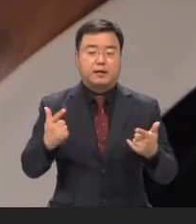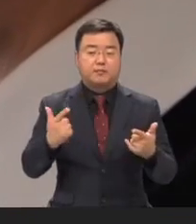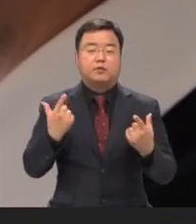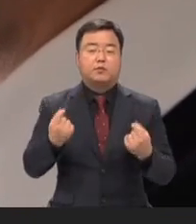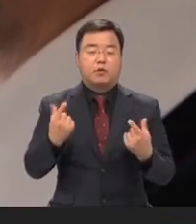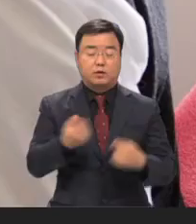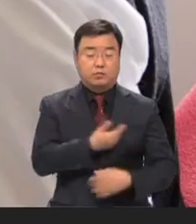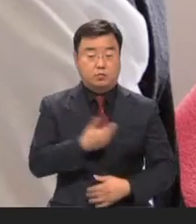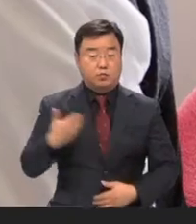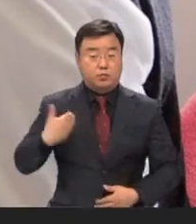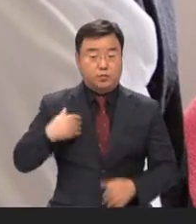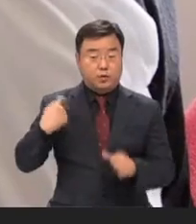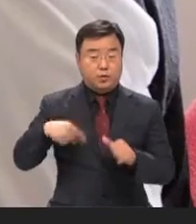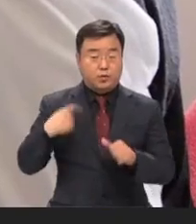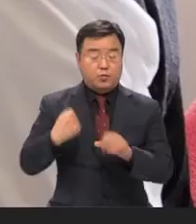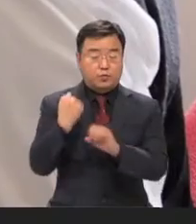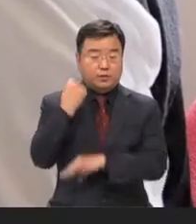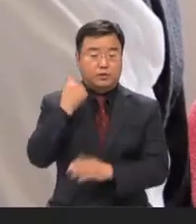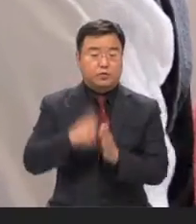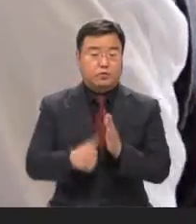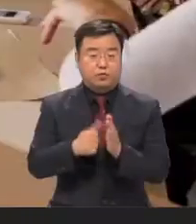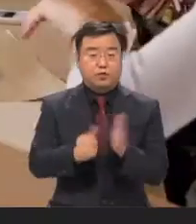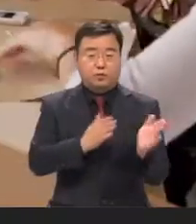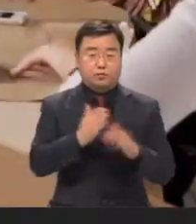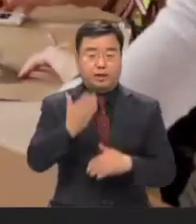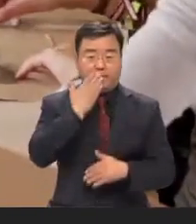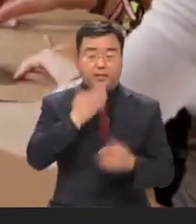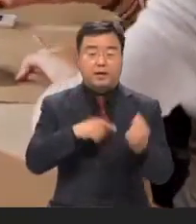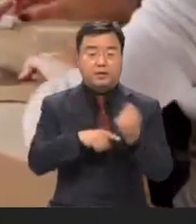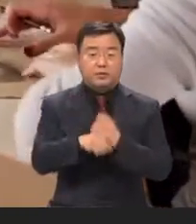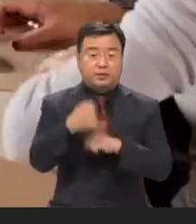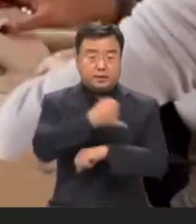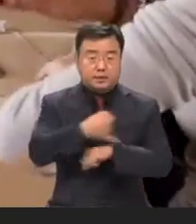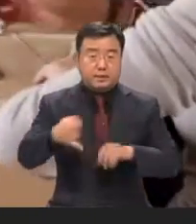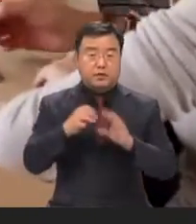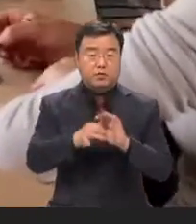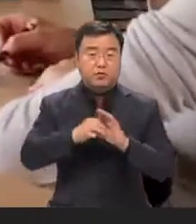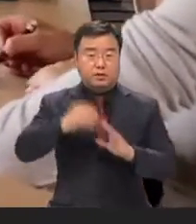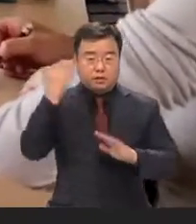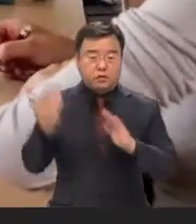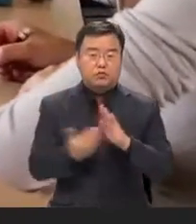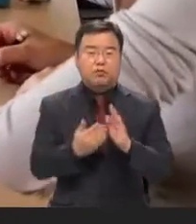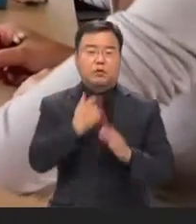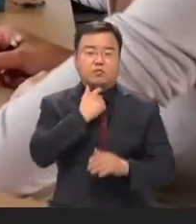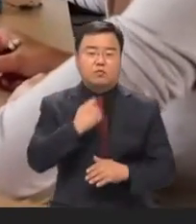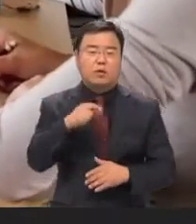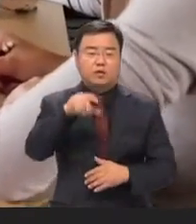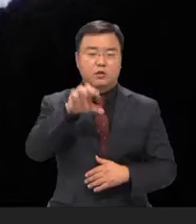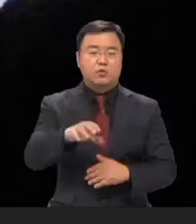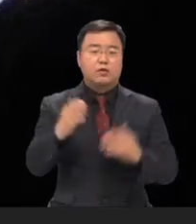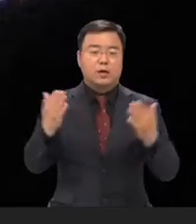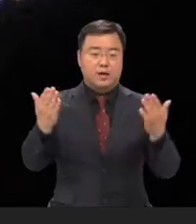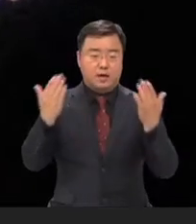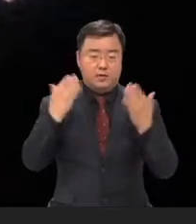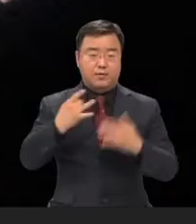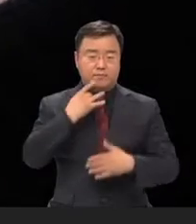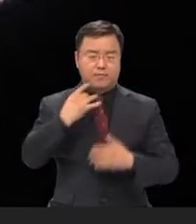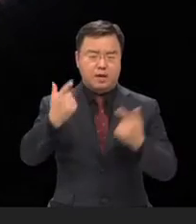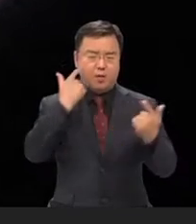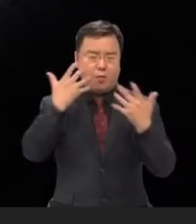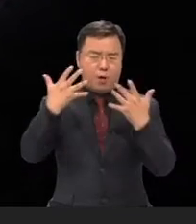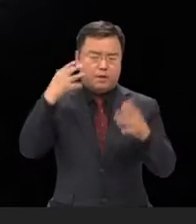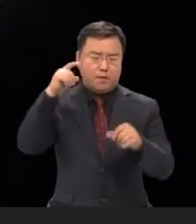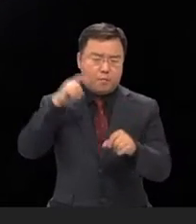풍부한 교육 자원의 토대가 마련될 수 있었던 이유는 디자인을 통해 이루고자 하는 몬트리올 대학교만의 확고한